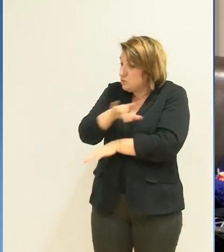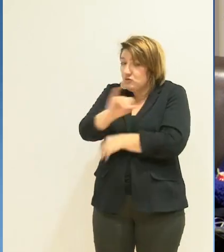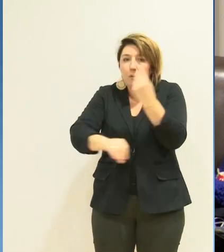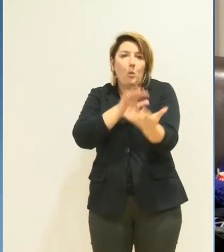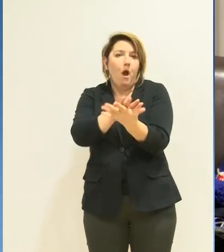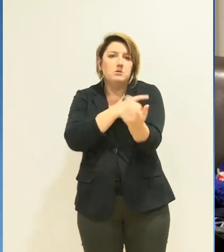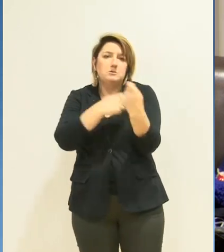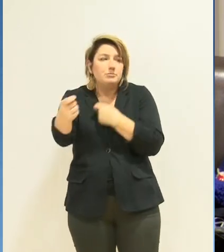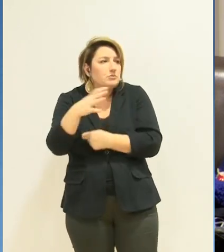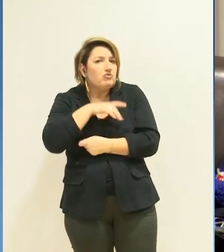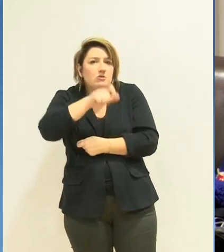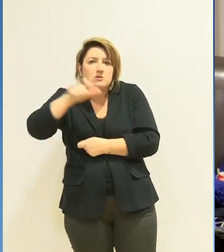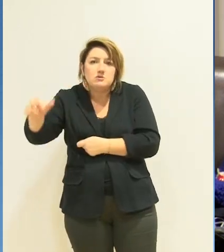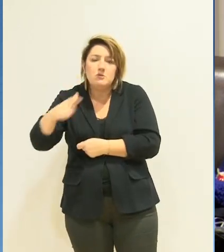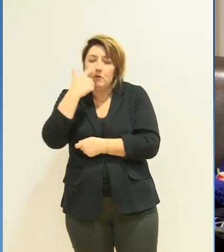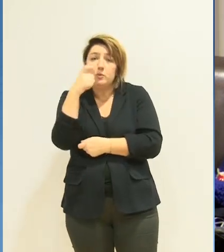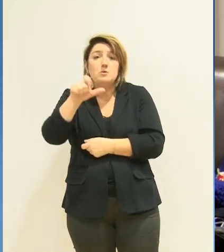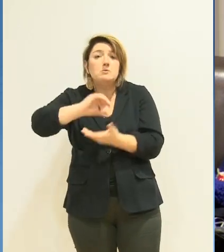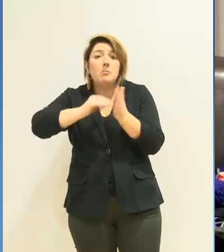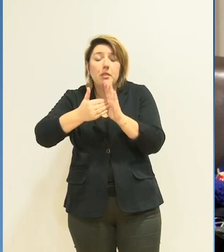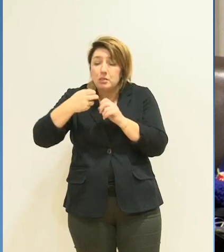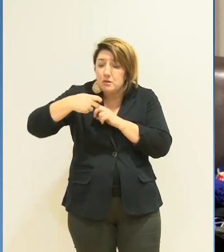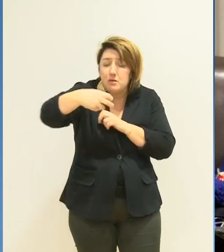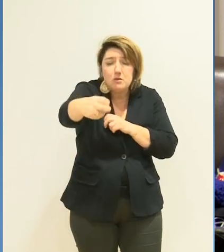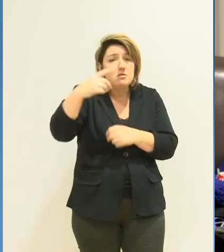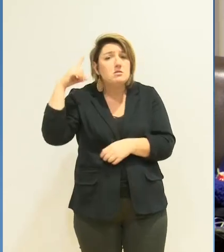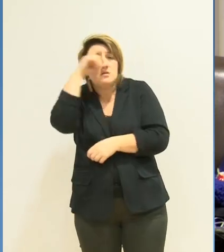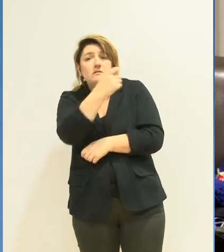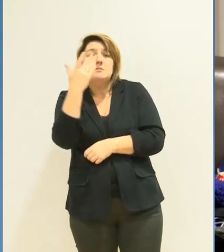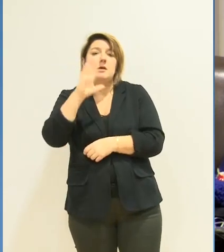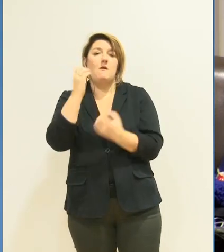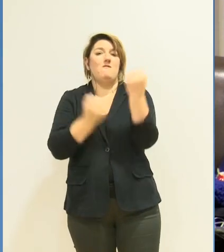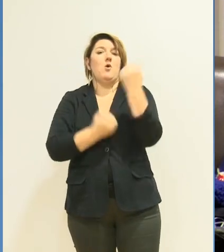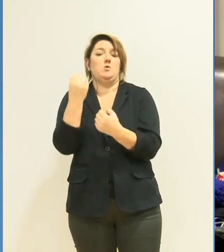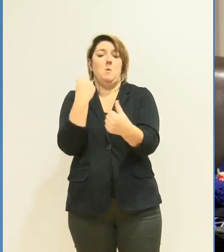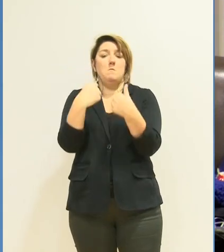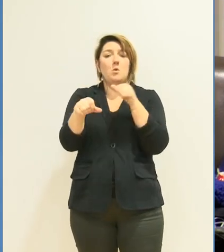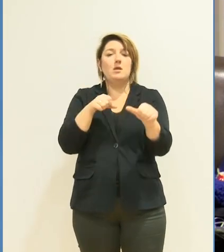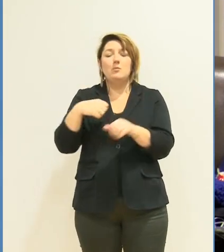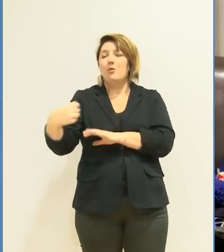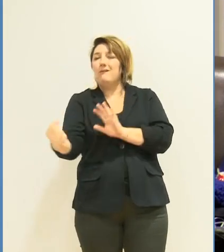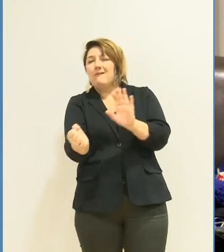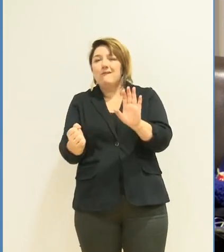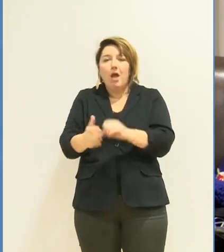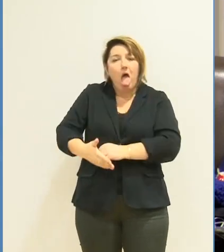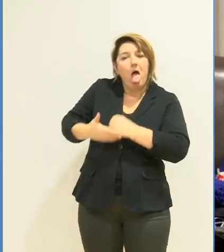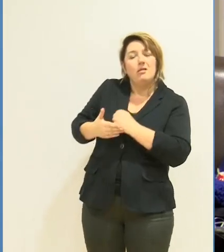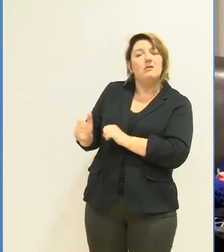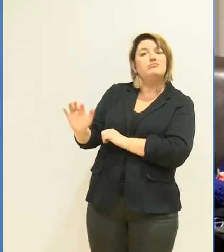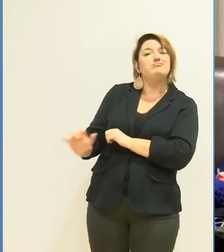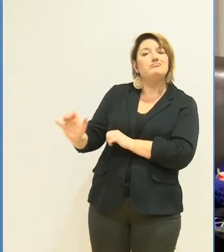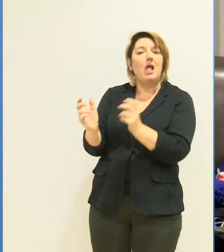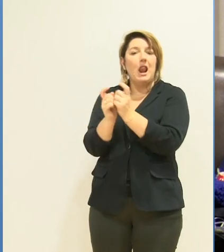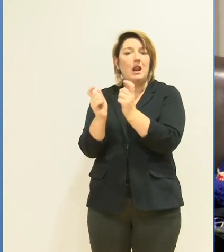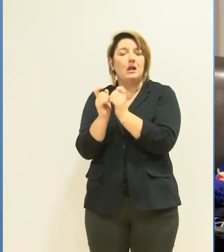l'âge il ya des gens qui ont du mal à faire 200 mètres à pied mais les voitures modernes avec les aides à la conduite permettent quand même à ces personnes